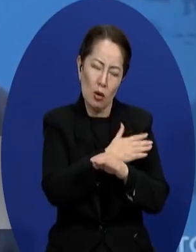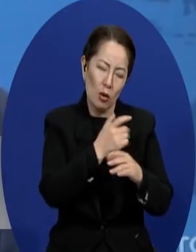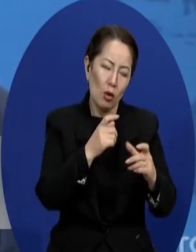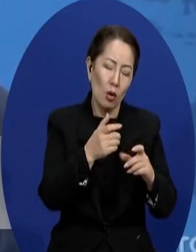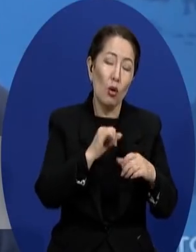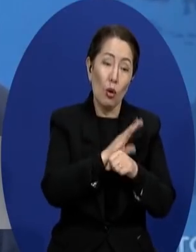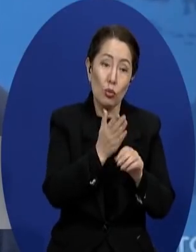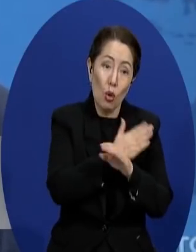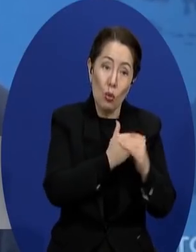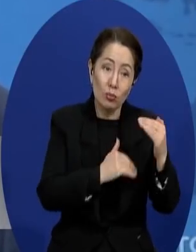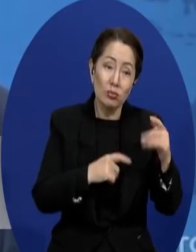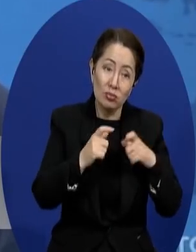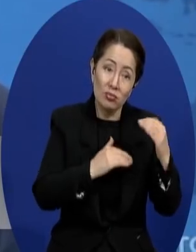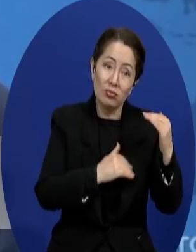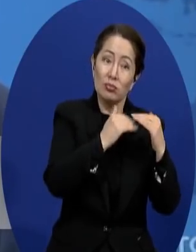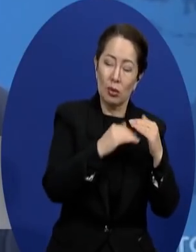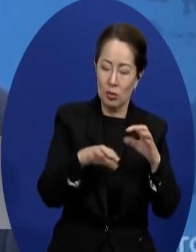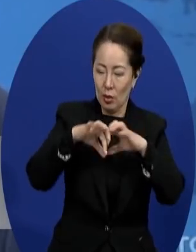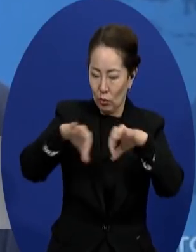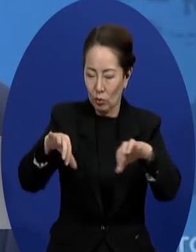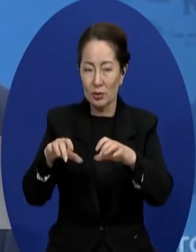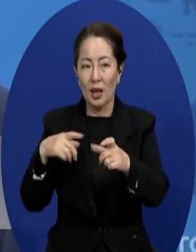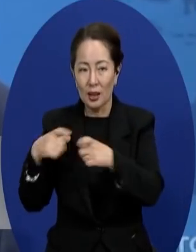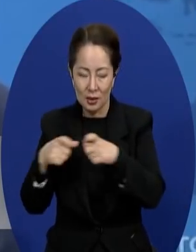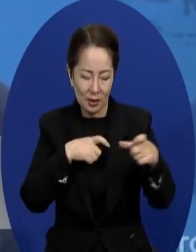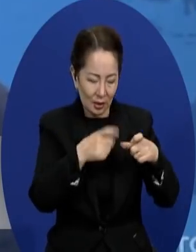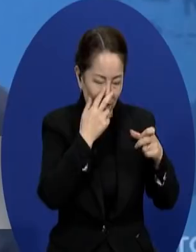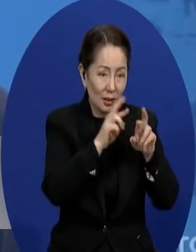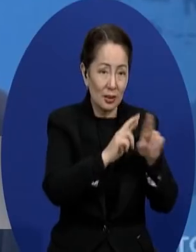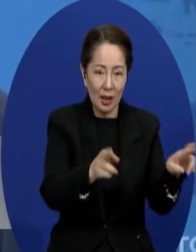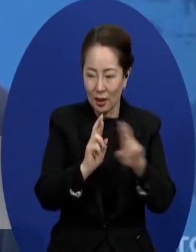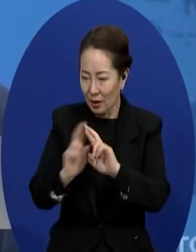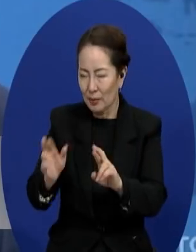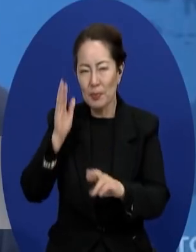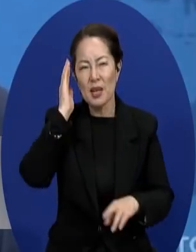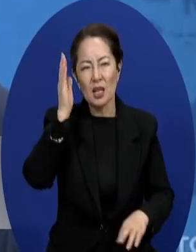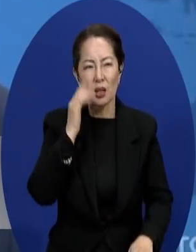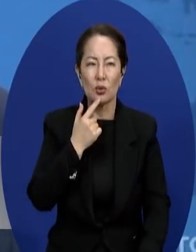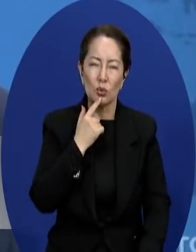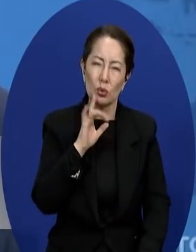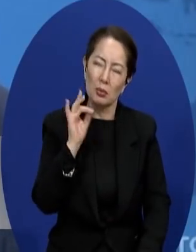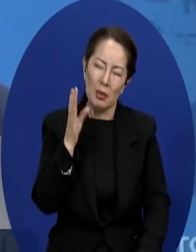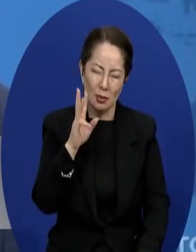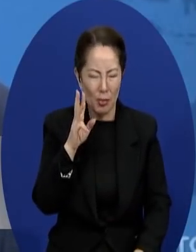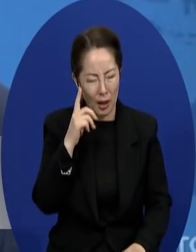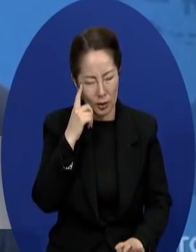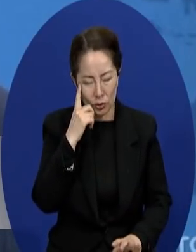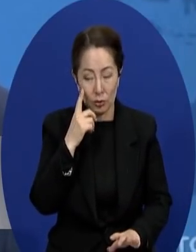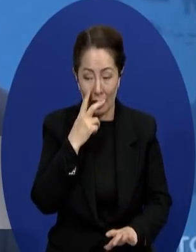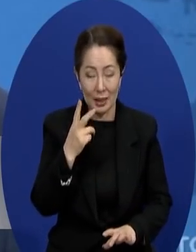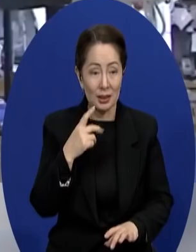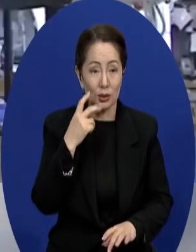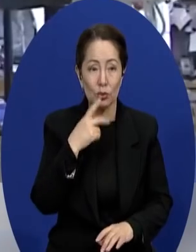төлөвтэй байгаа. Энэ нь хоёр бүлэг эдийн засгийн хувьд эрсдэл ялгаа гарч ирээдүйд хүндхэн болох төсөөлөл харагдаж байна гэж үзэж